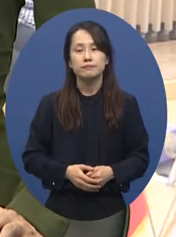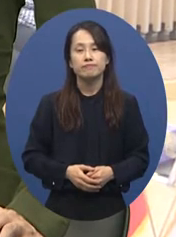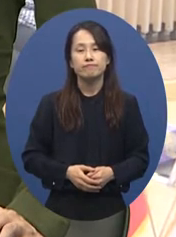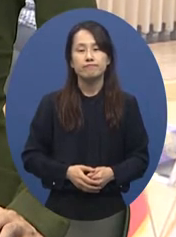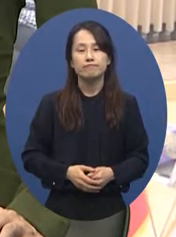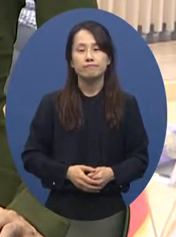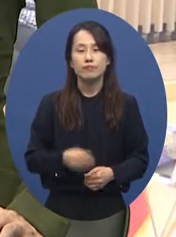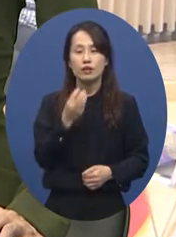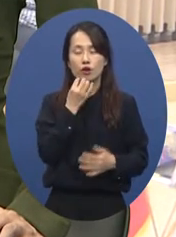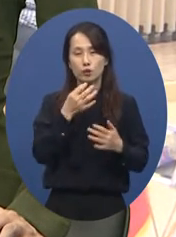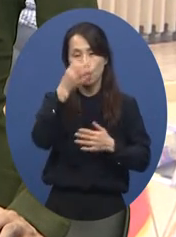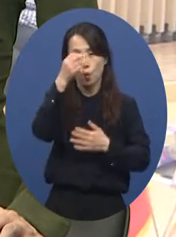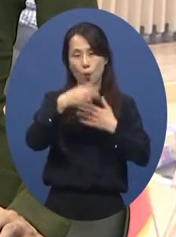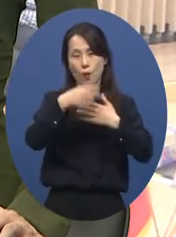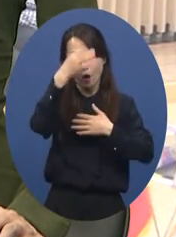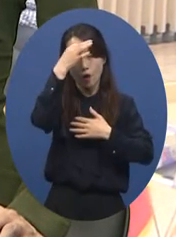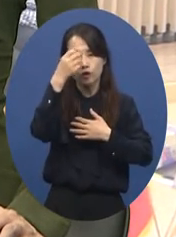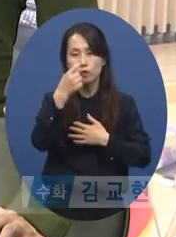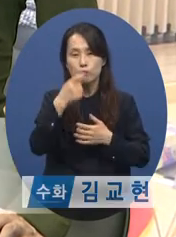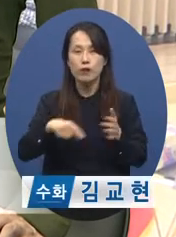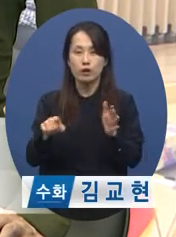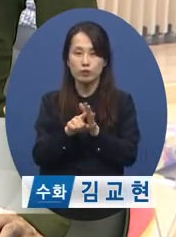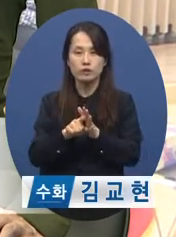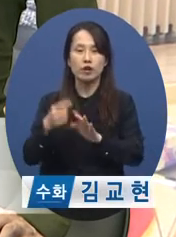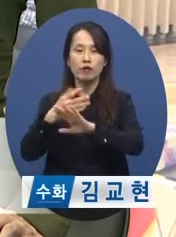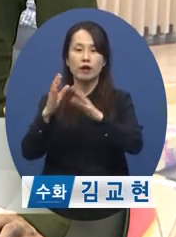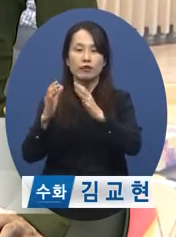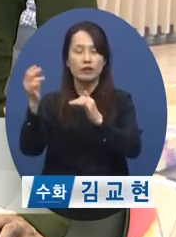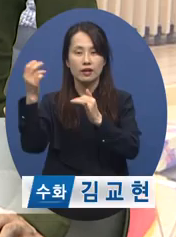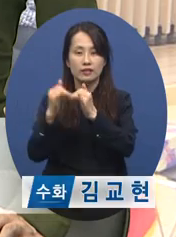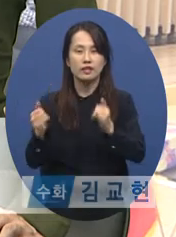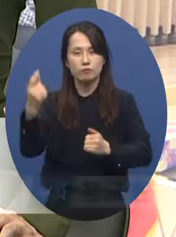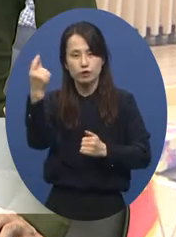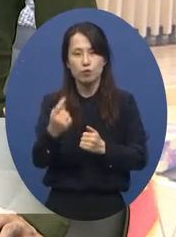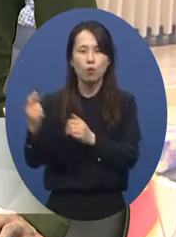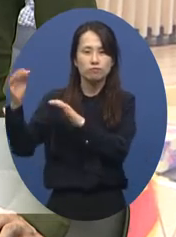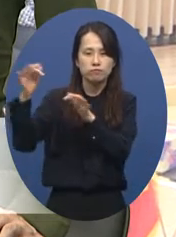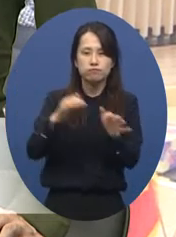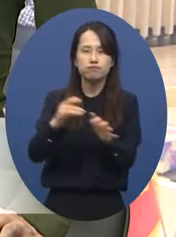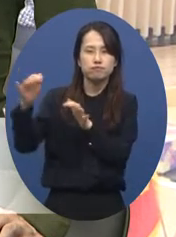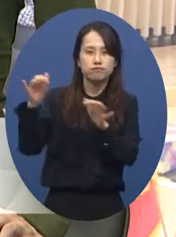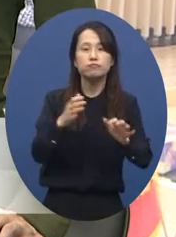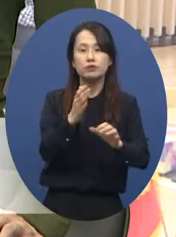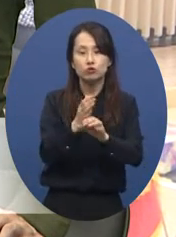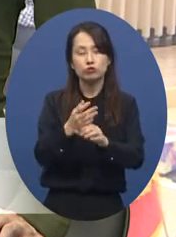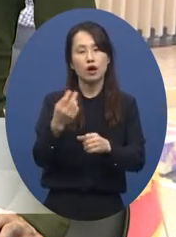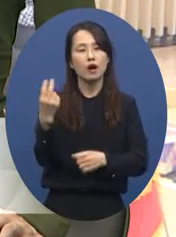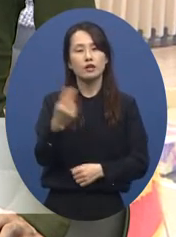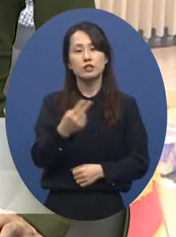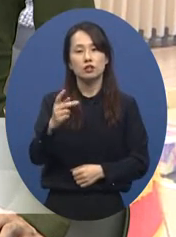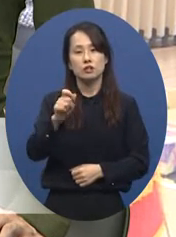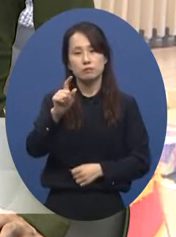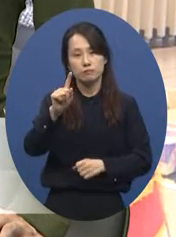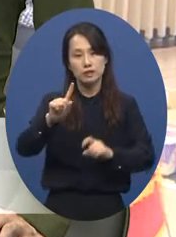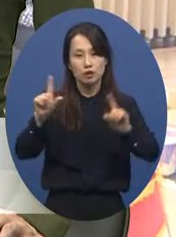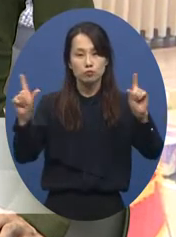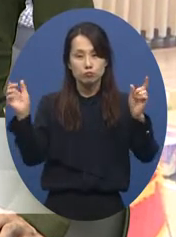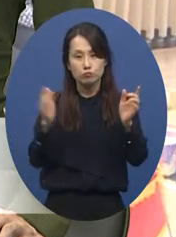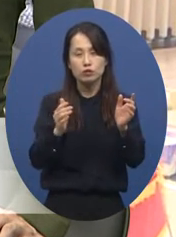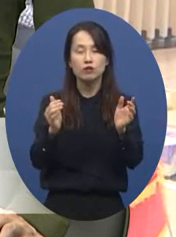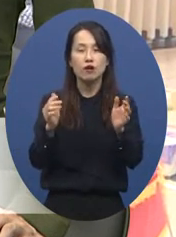경기도 의료기술을 배우기 위한 해외 의료인들의 발걸음이 계속되고 있습니다 지난 2011년부터 지금까지